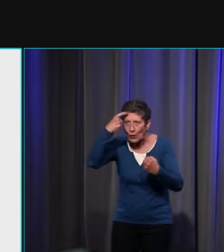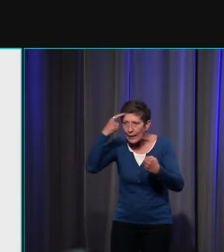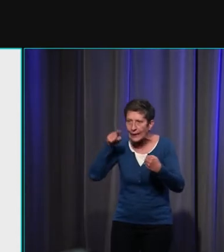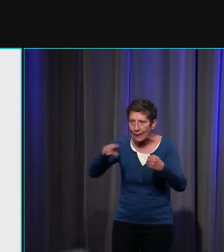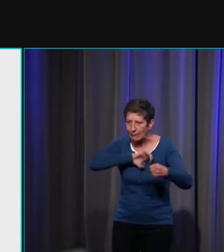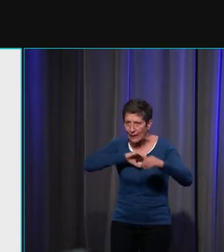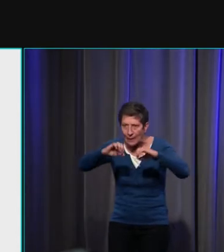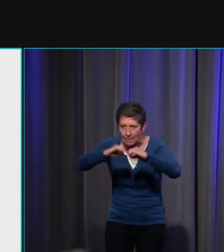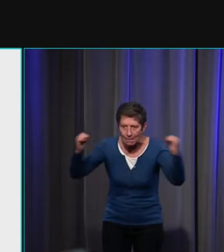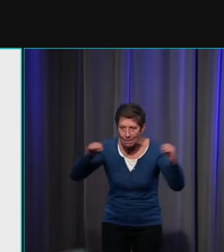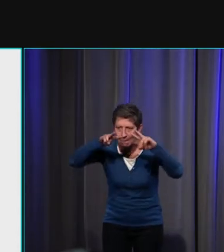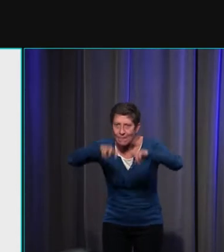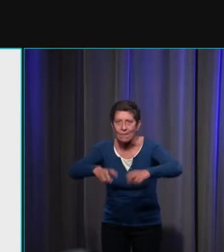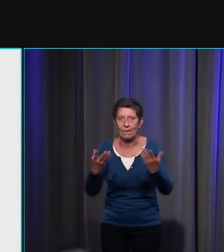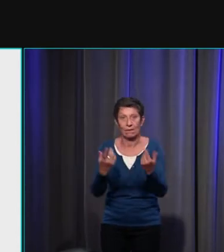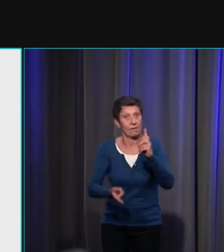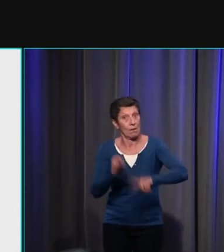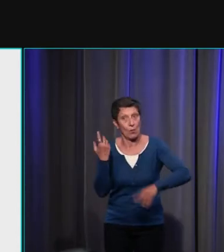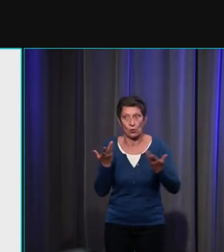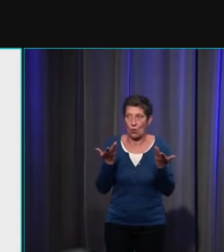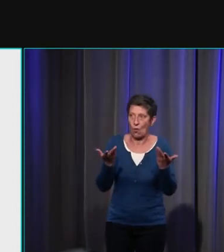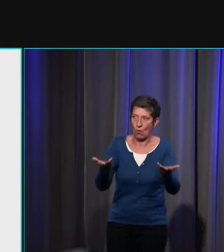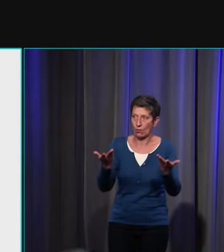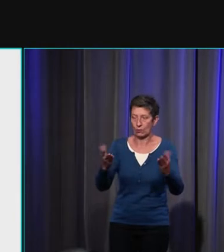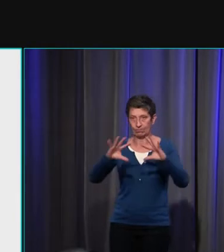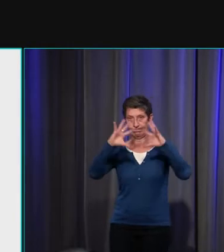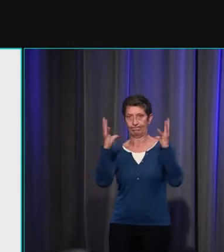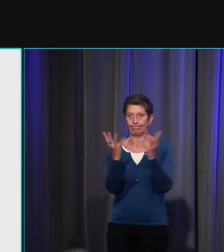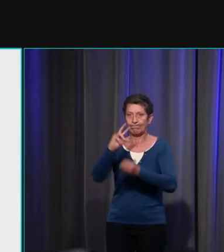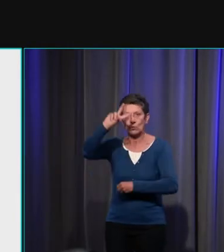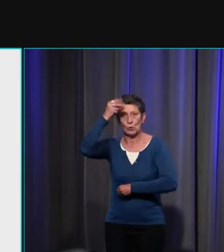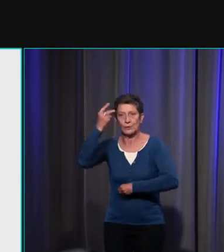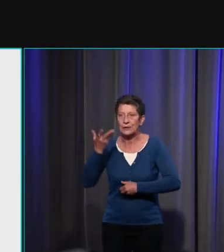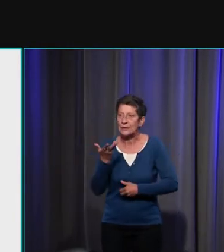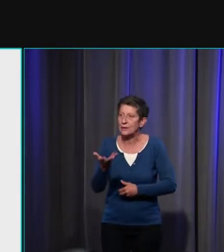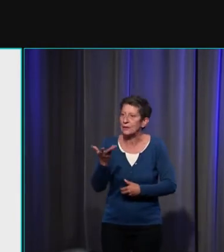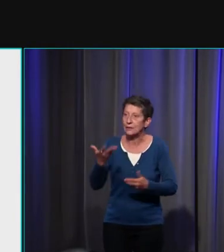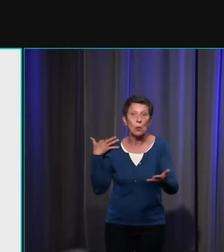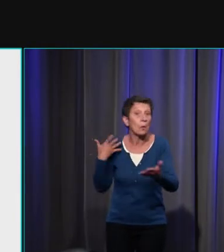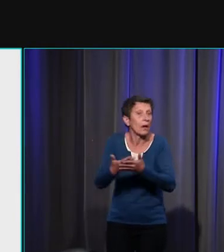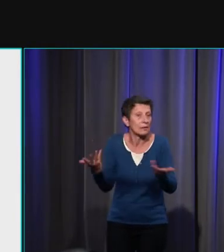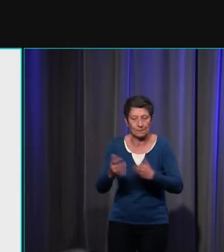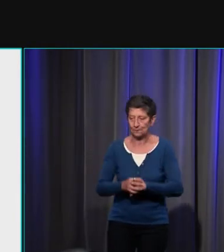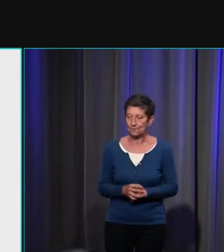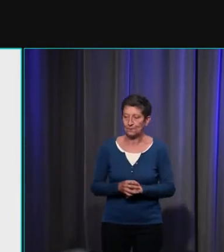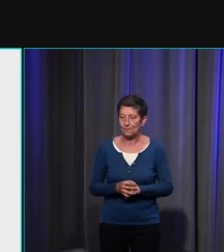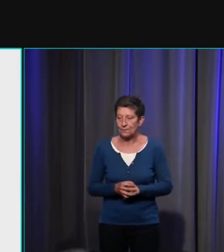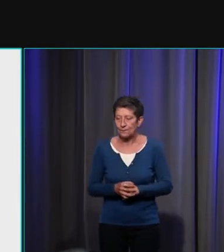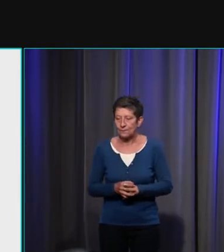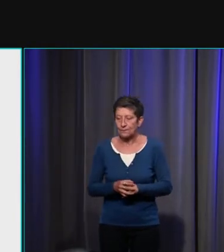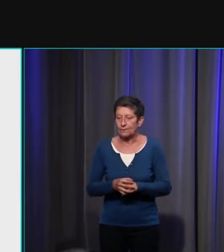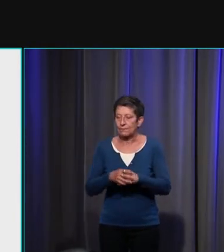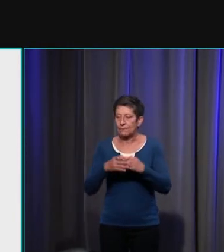il est important aussi de comprendre quel est le contexte d'abord parce que